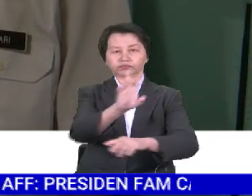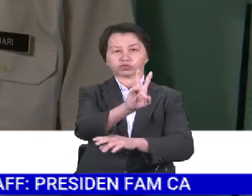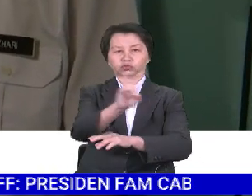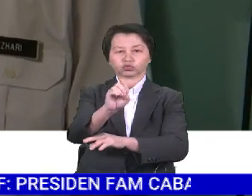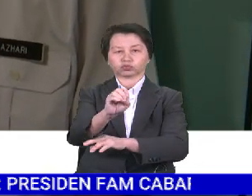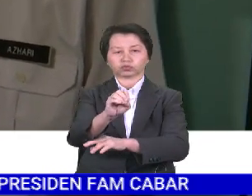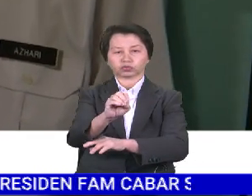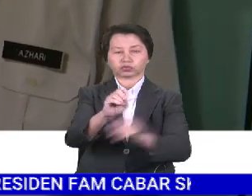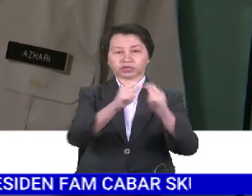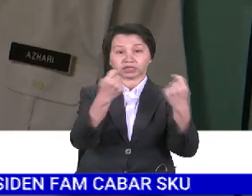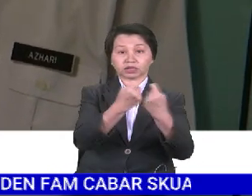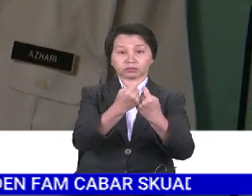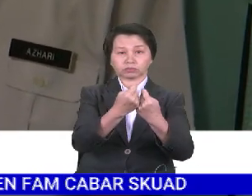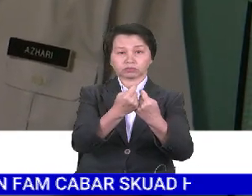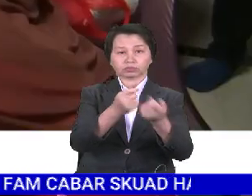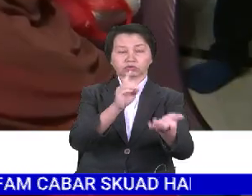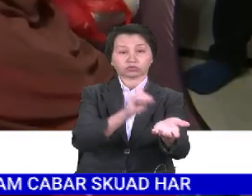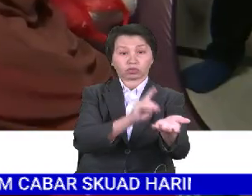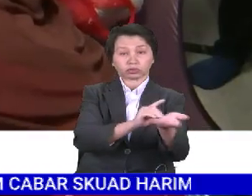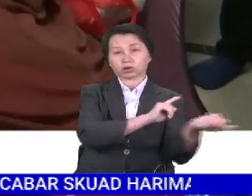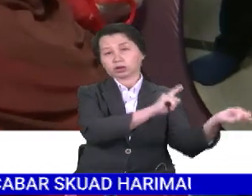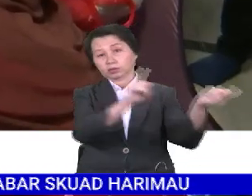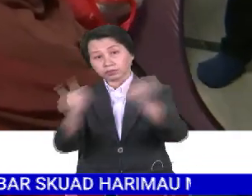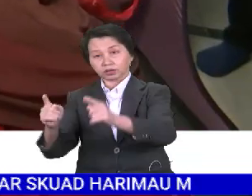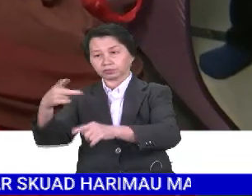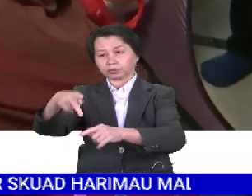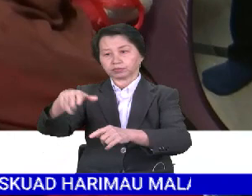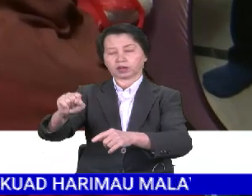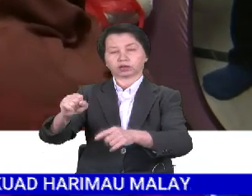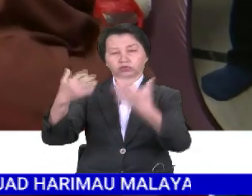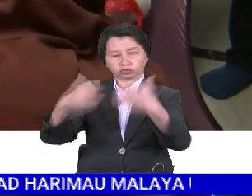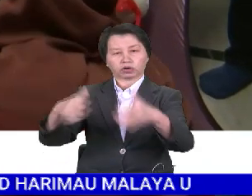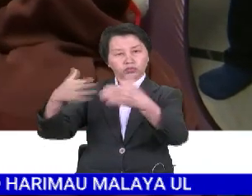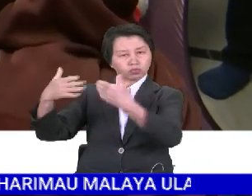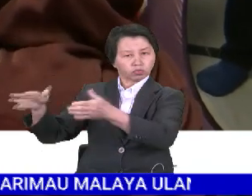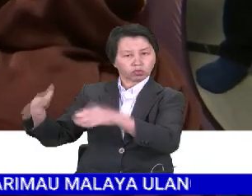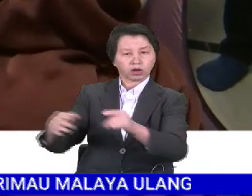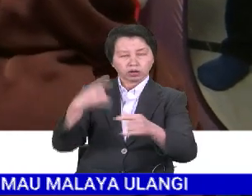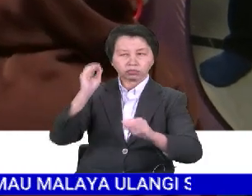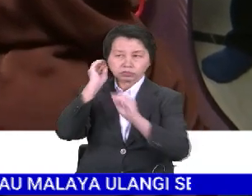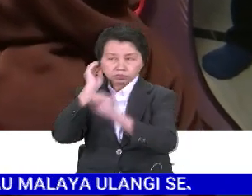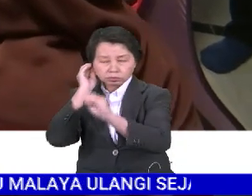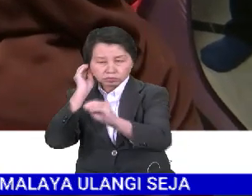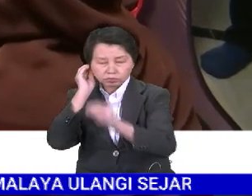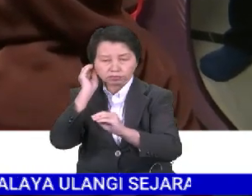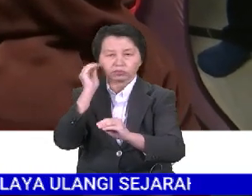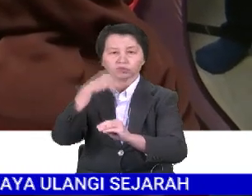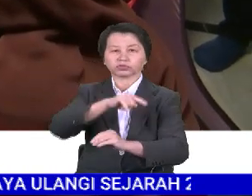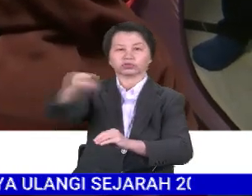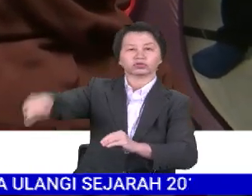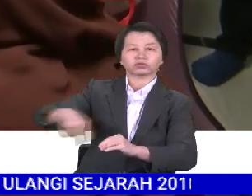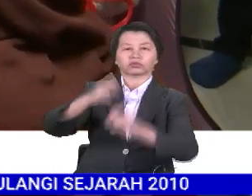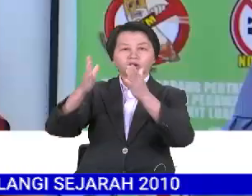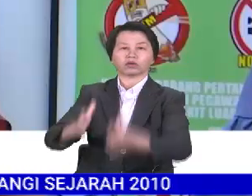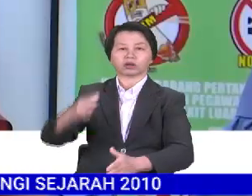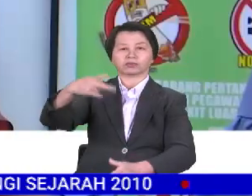70 buah pasukan perubatan ke seluruh PPS yang telah dibuka sebelum ini bagi membuat pemeriksaan kesihatan kepada seluruh masa